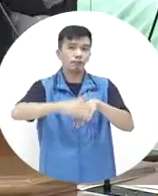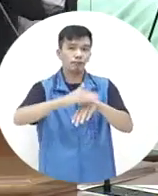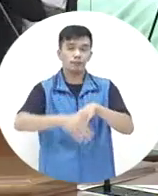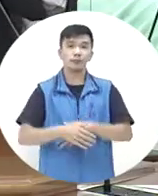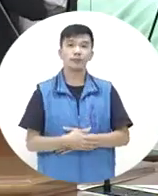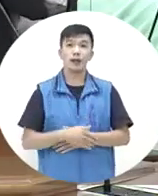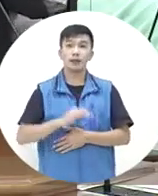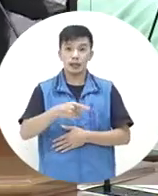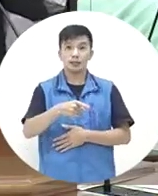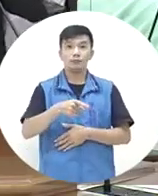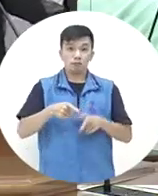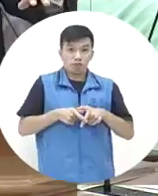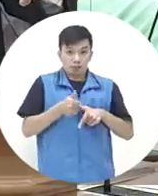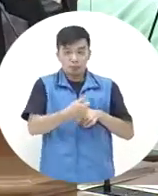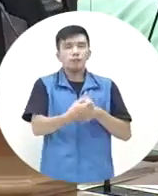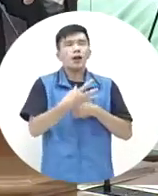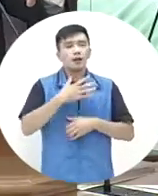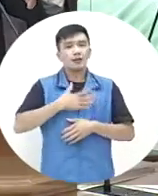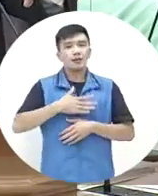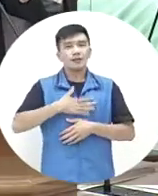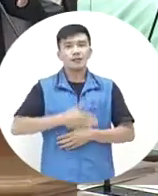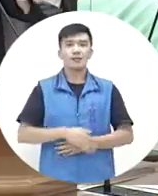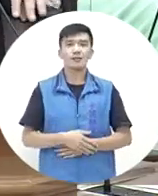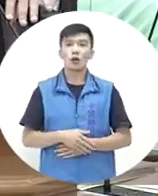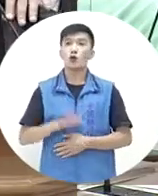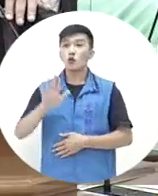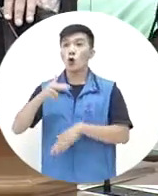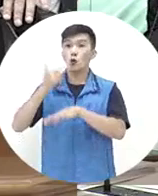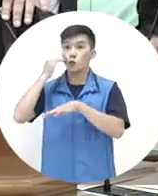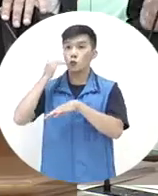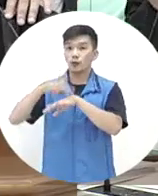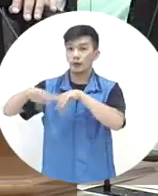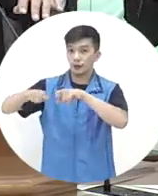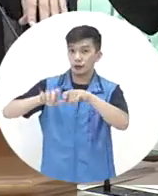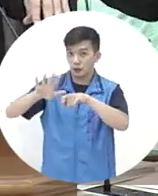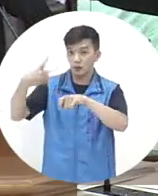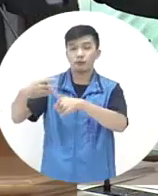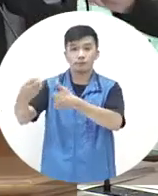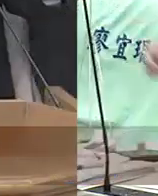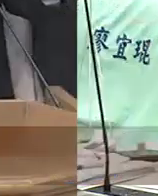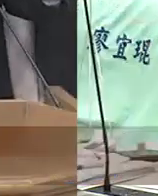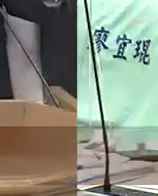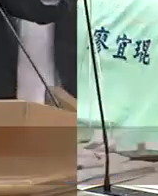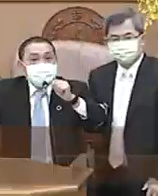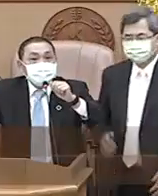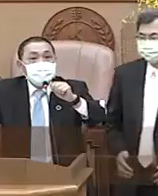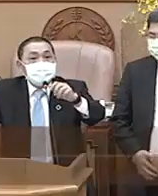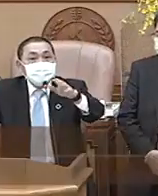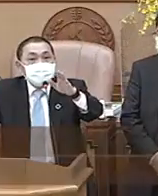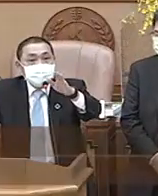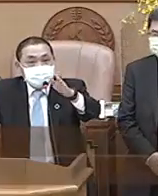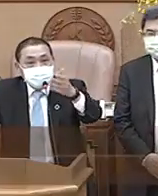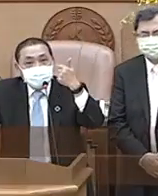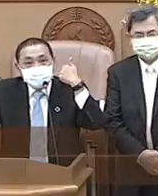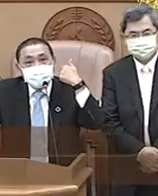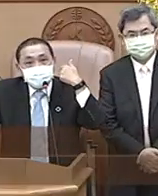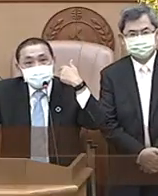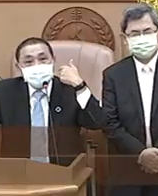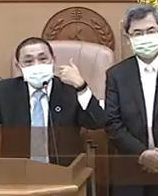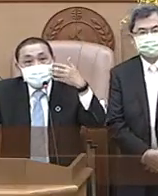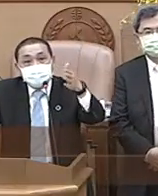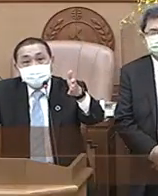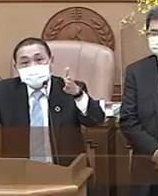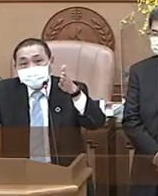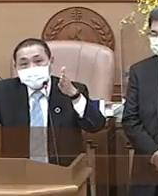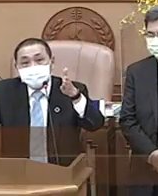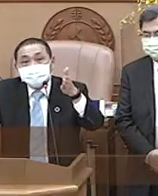我可以理解。 把你们有具体完成的，已经有送计划的，给本席一份报告，谢谢。 所以谢谢议员了哈，因为您刚才是好意